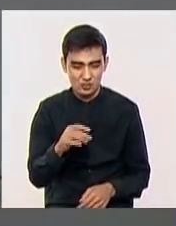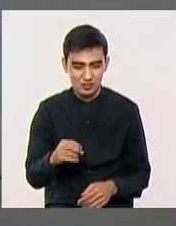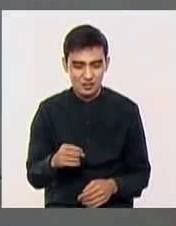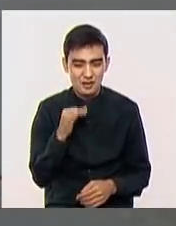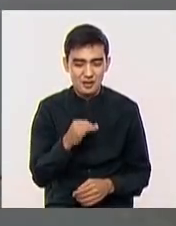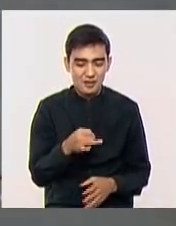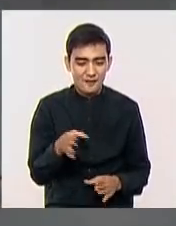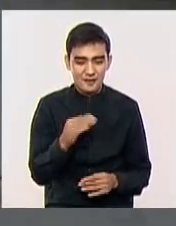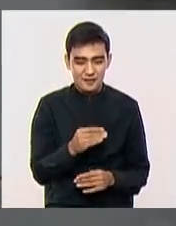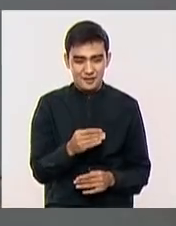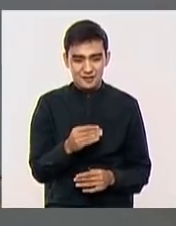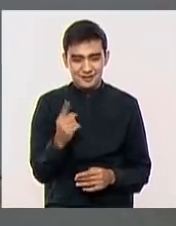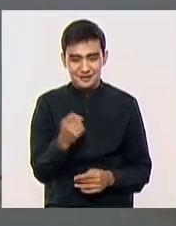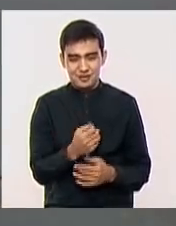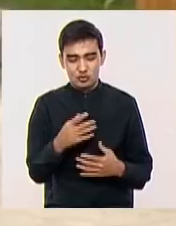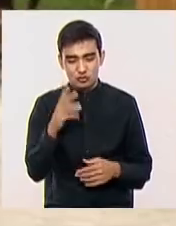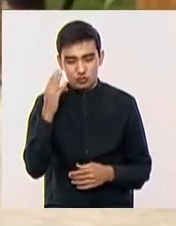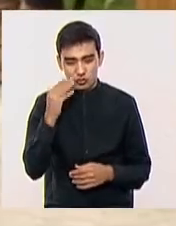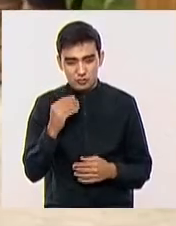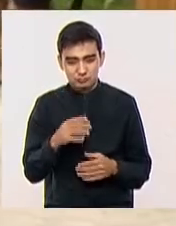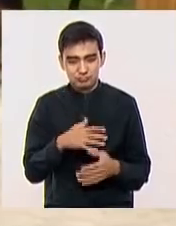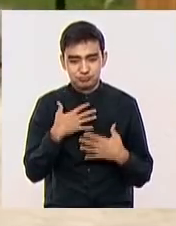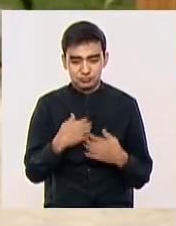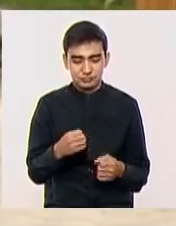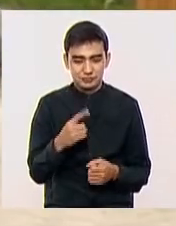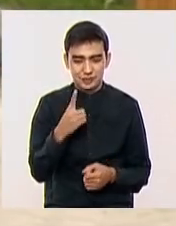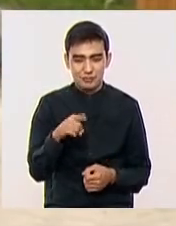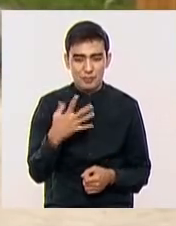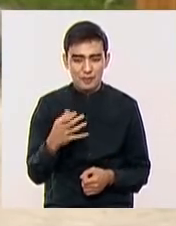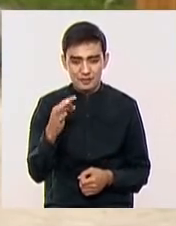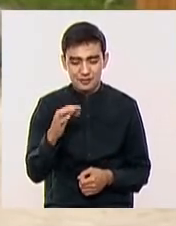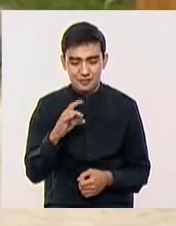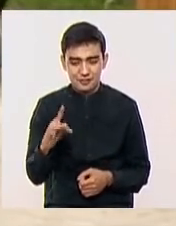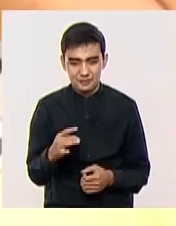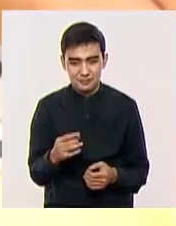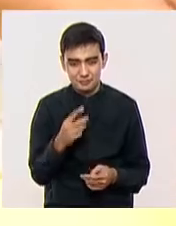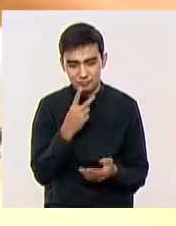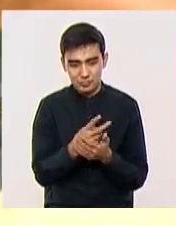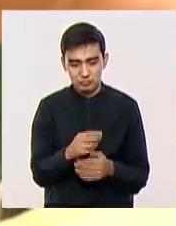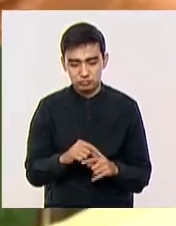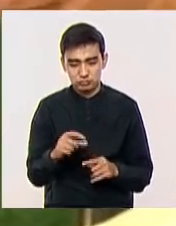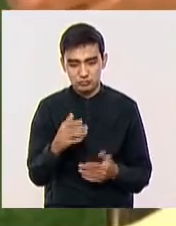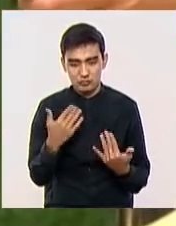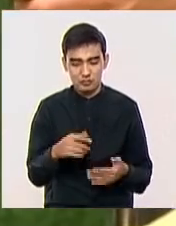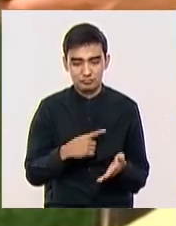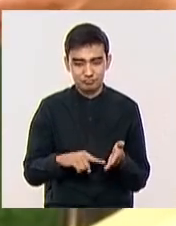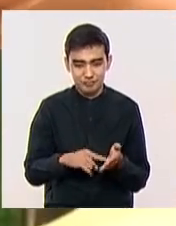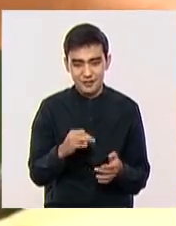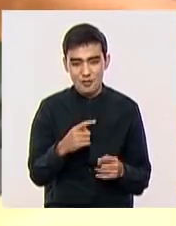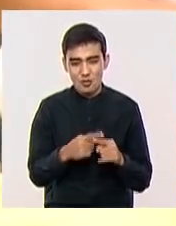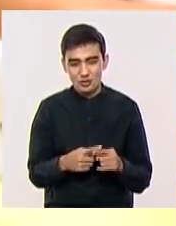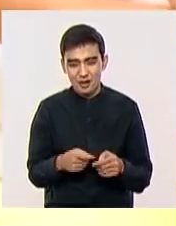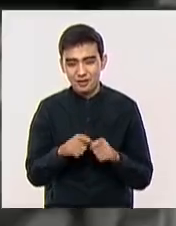Также в течение недели число выздоровевших больных в полтора раза превысило показатели по заболевшим. Уже начали закрывать